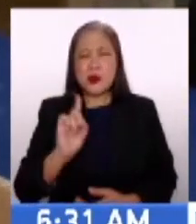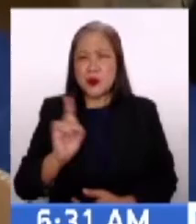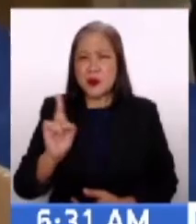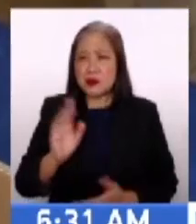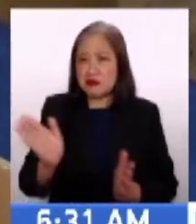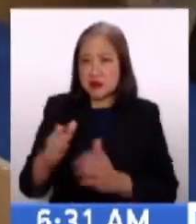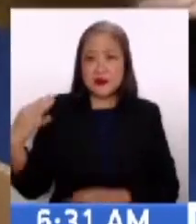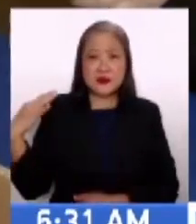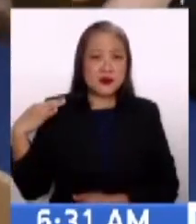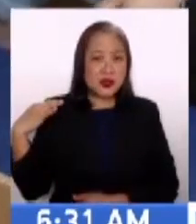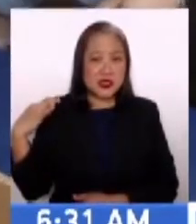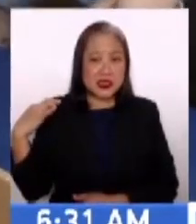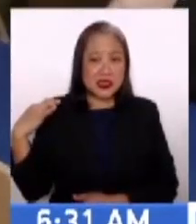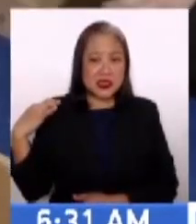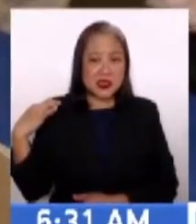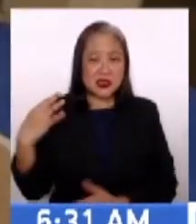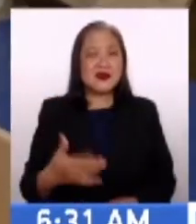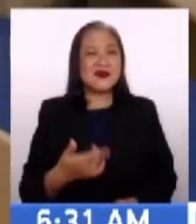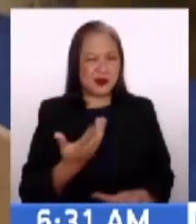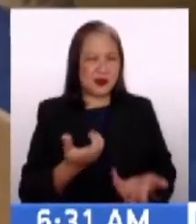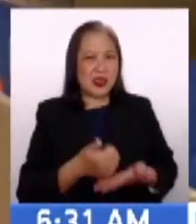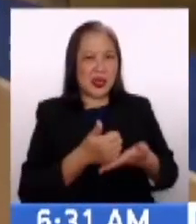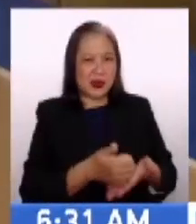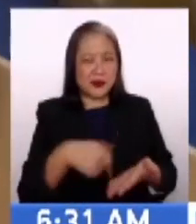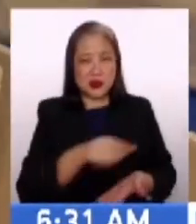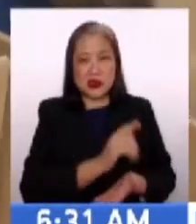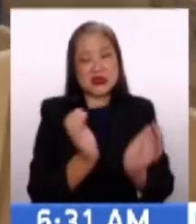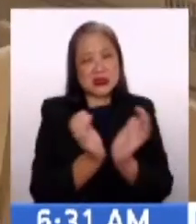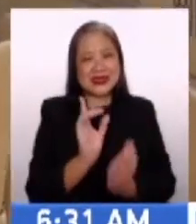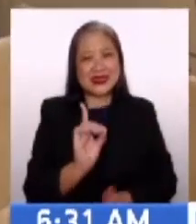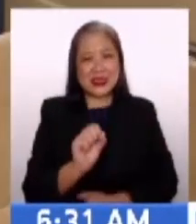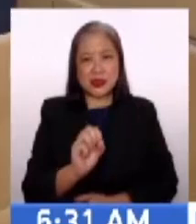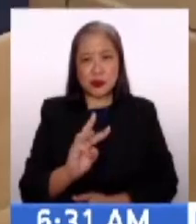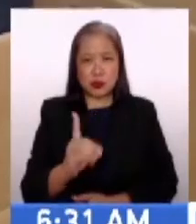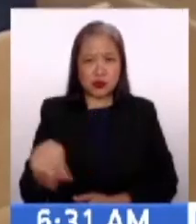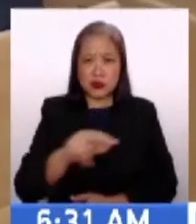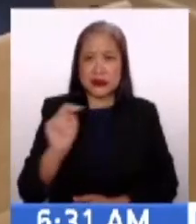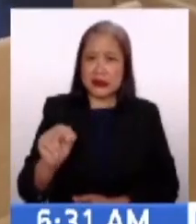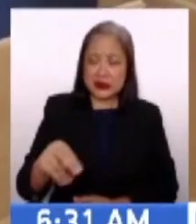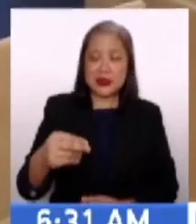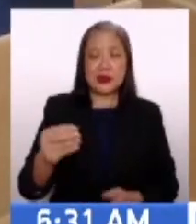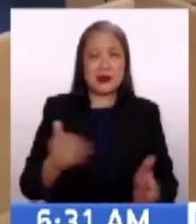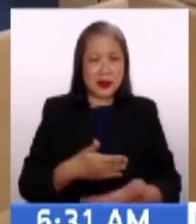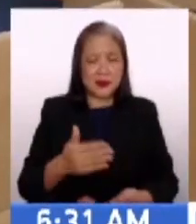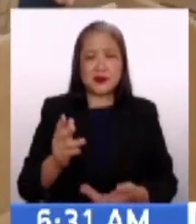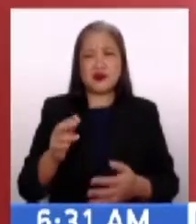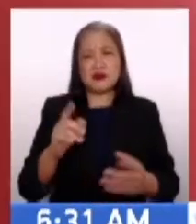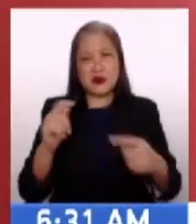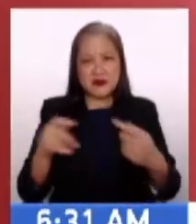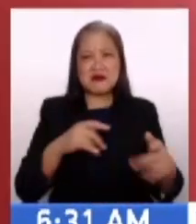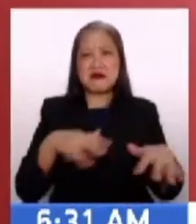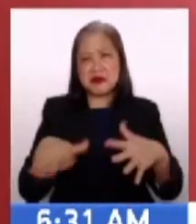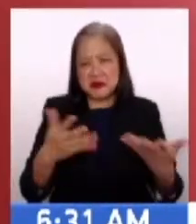mag-volunteer? Para pa makatulong dito po sa DSWD, tsaka po sa mga nangangailangan po, mga nasalantang bagyo. Oo nga naman.